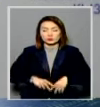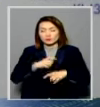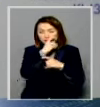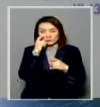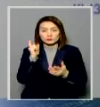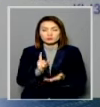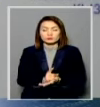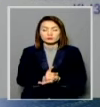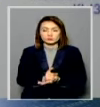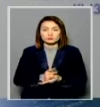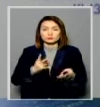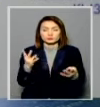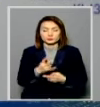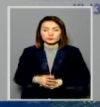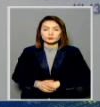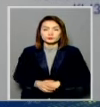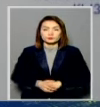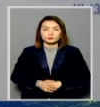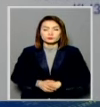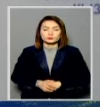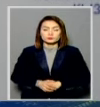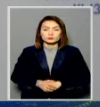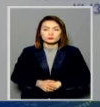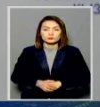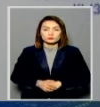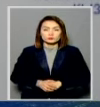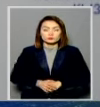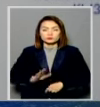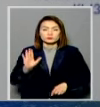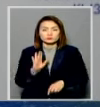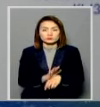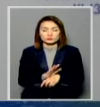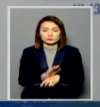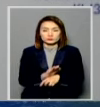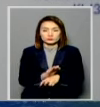маска киюді талап етеміз. Және де осы қаулыға сәйкес